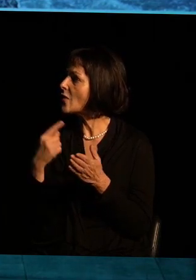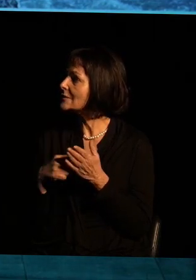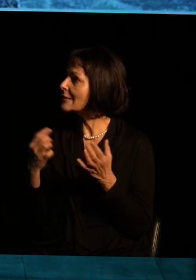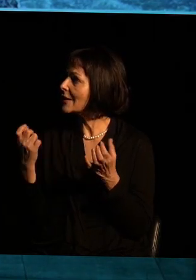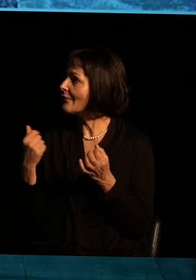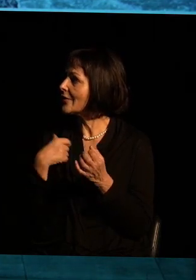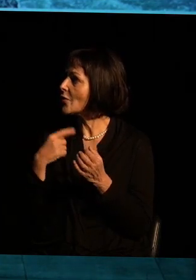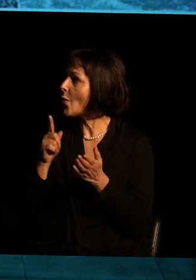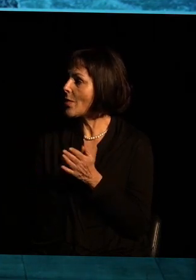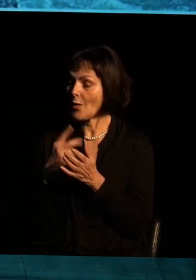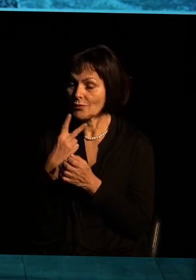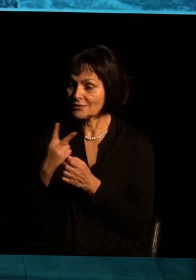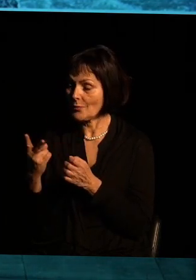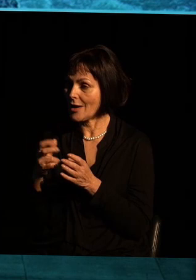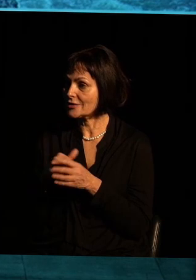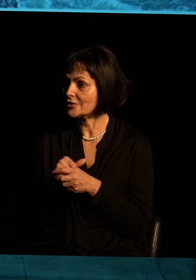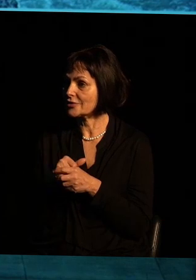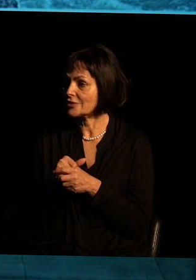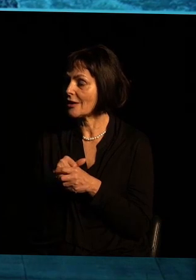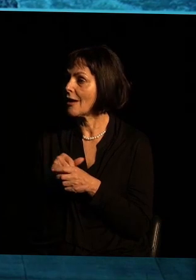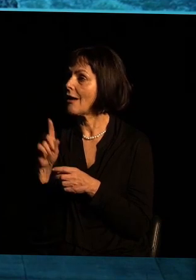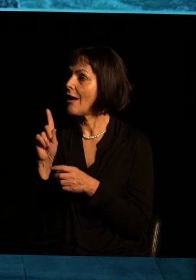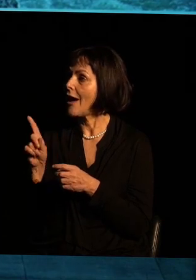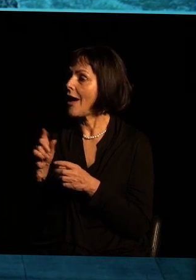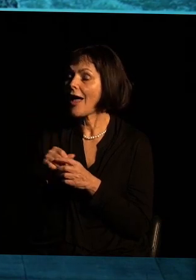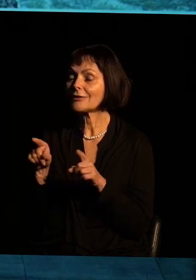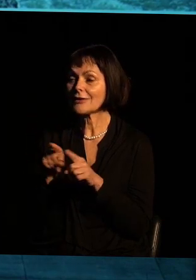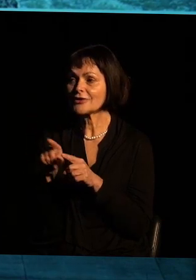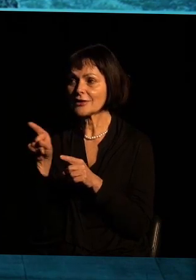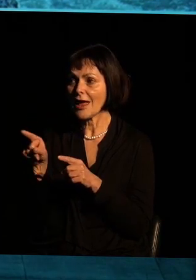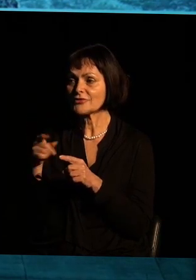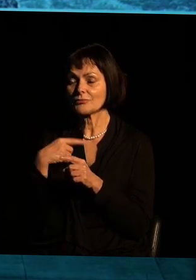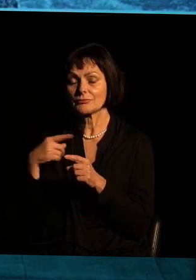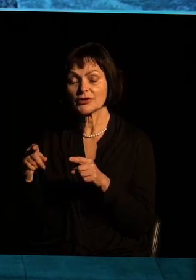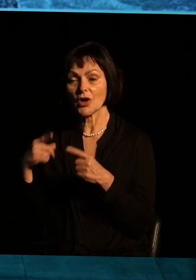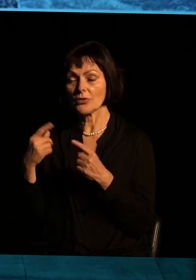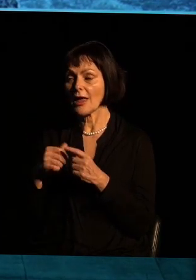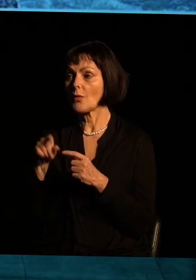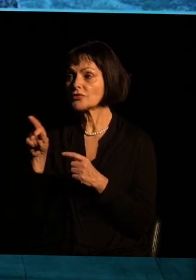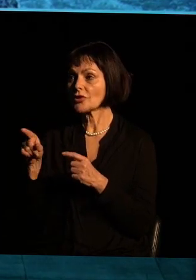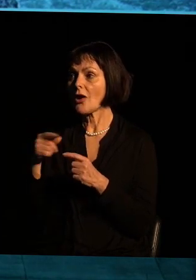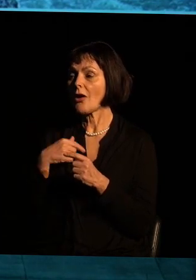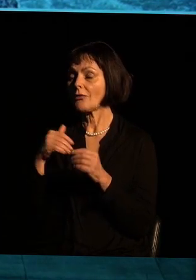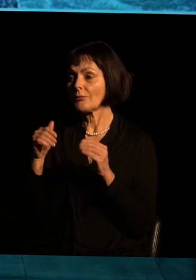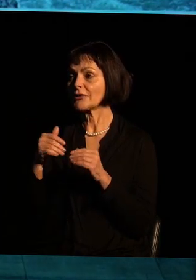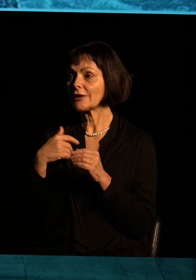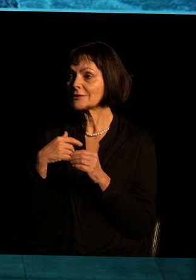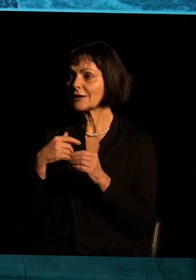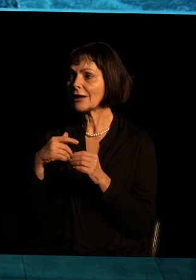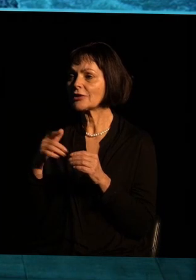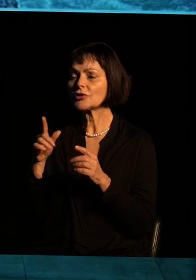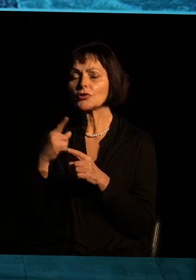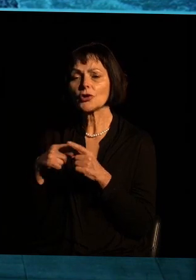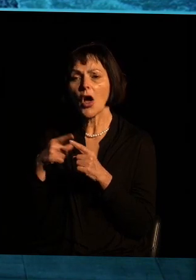jeszcze zdążyłeś to zobaczyć. Natomiast no, też chyba tam się przekonałeś, no jest to, trzeba przyznać, że jest to chyba taki też